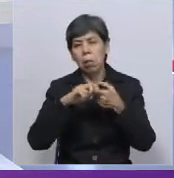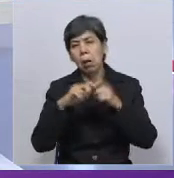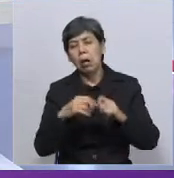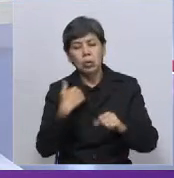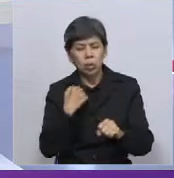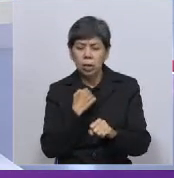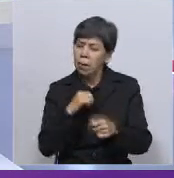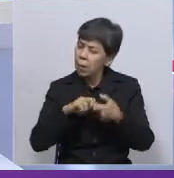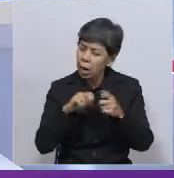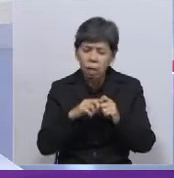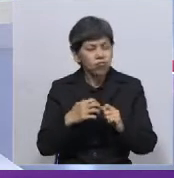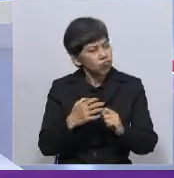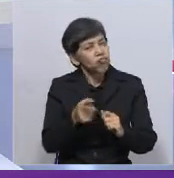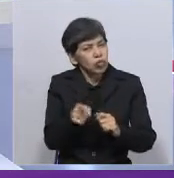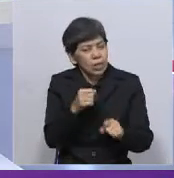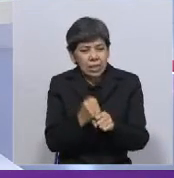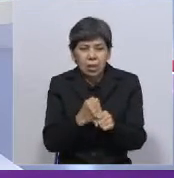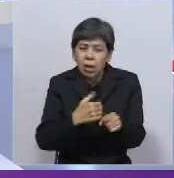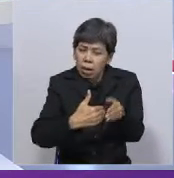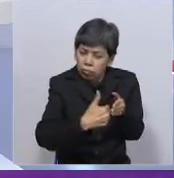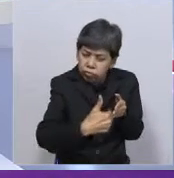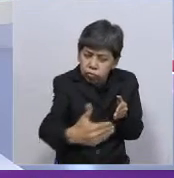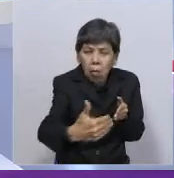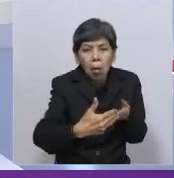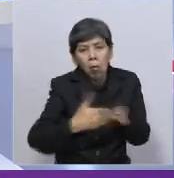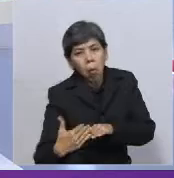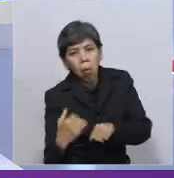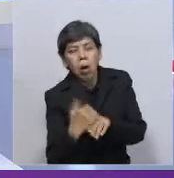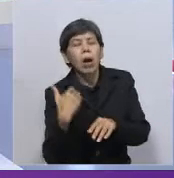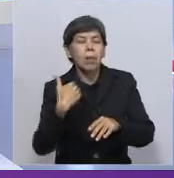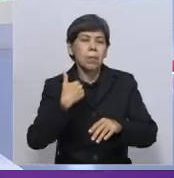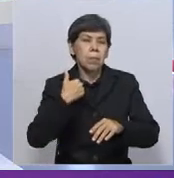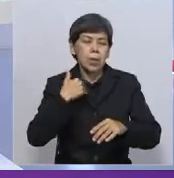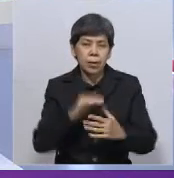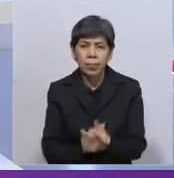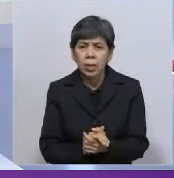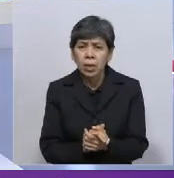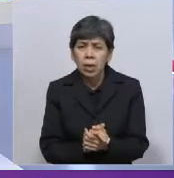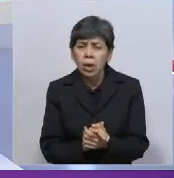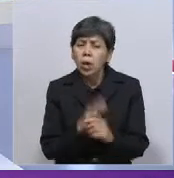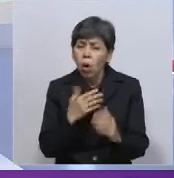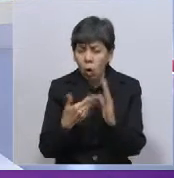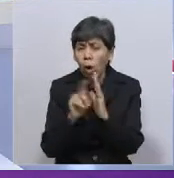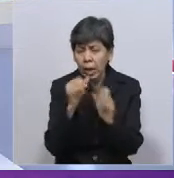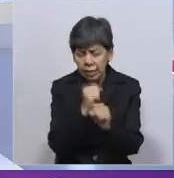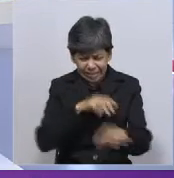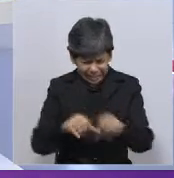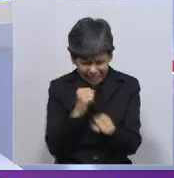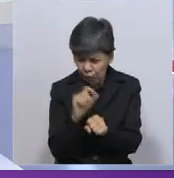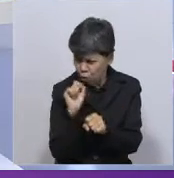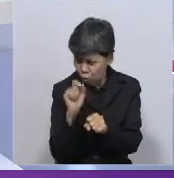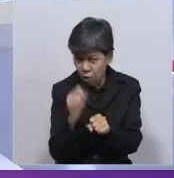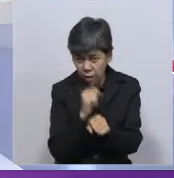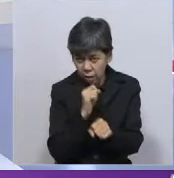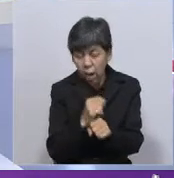ให้เกิดน้อยที่สุดนะคะโดยเฉพาะแนวคันกั้นน้ำที่ชำรุดที่บริเวณบ้านคุยโพโดยให้เจ้าหน้าที่ดำเนินการให้แล้วเสร็จโดยเร็วค่ะติดตาม